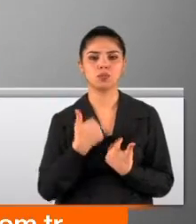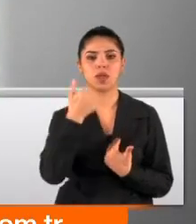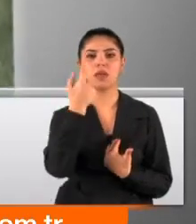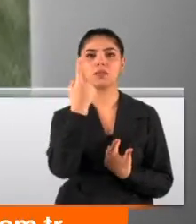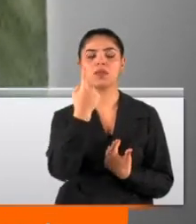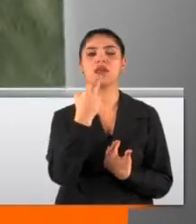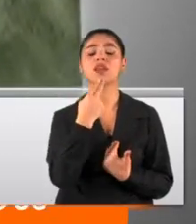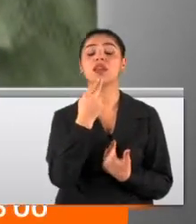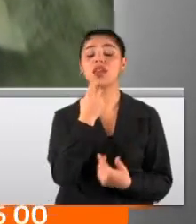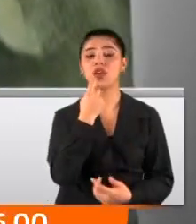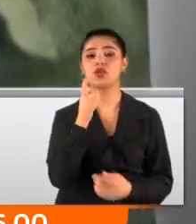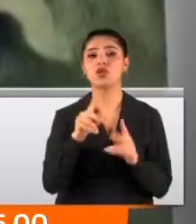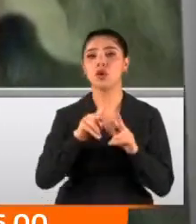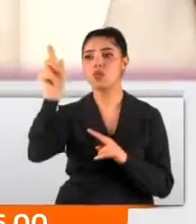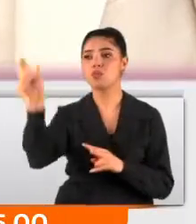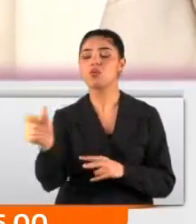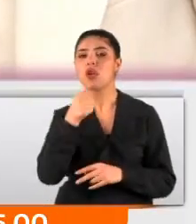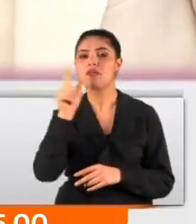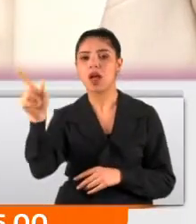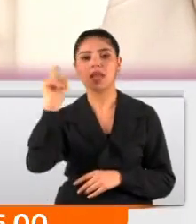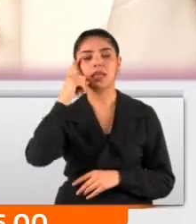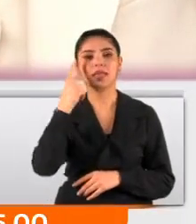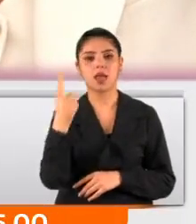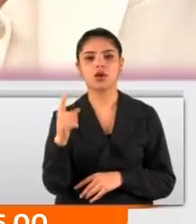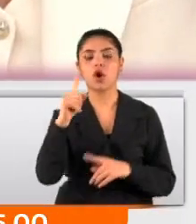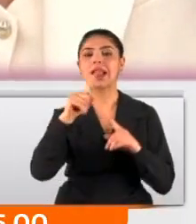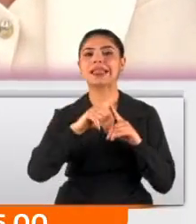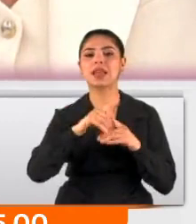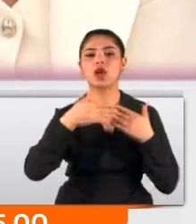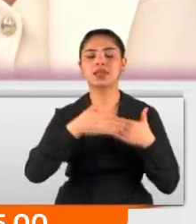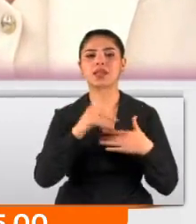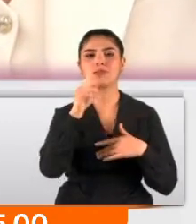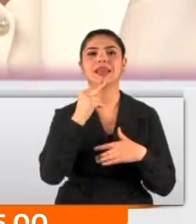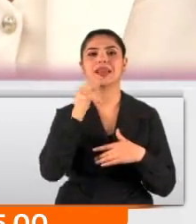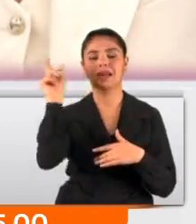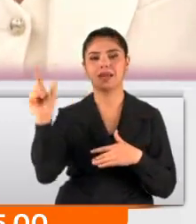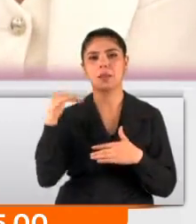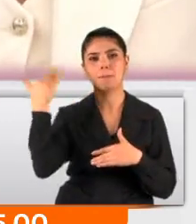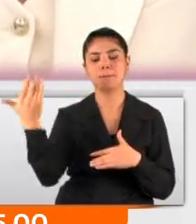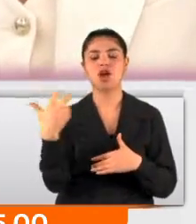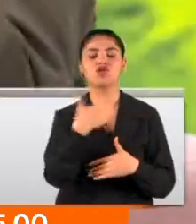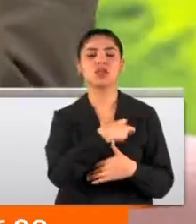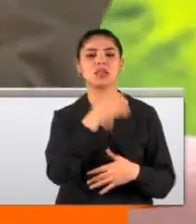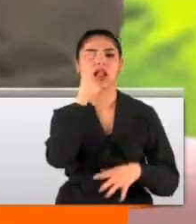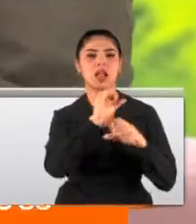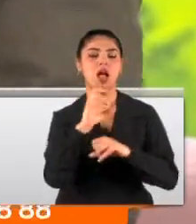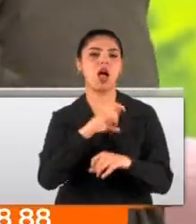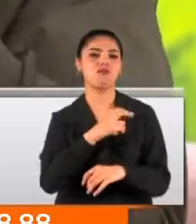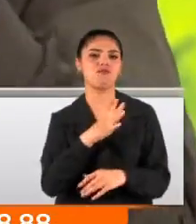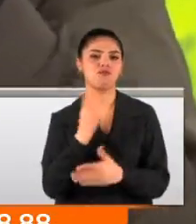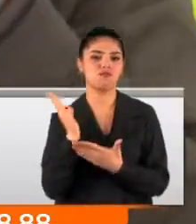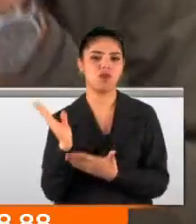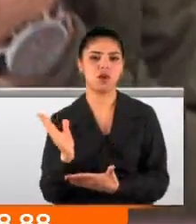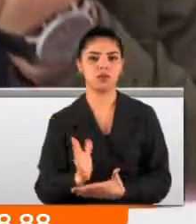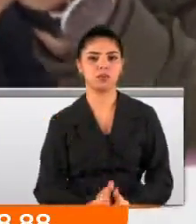61 yaşındaki Muzaffer Döner iddia o ki TikTok üzerinden tanıştığı bir kadınla yasak ilişki yaşamaya başlamıştı. 47 sene ne oldu